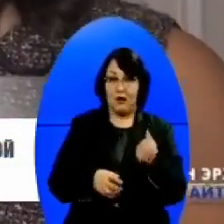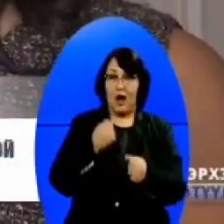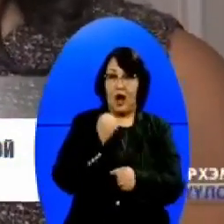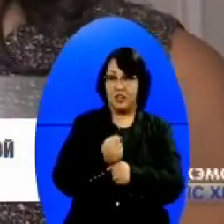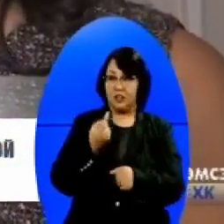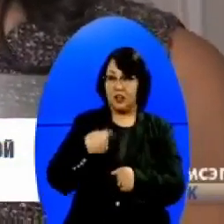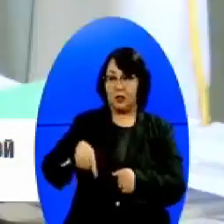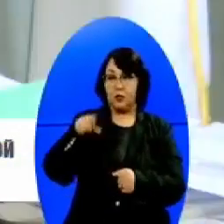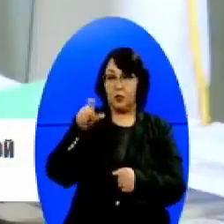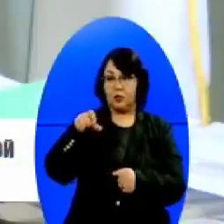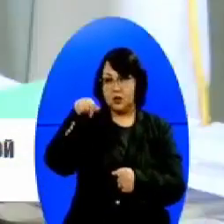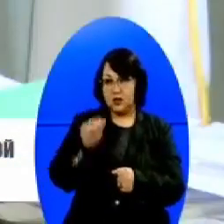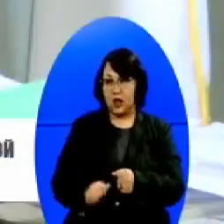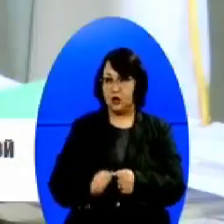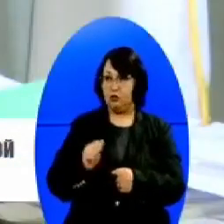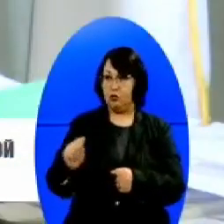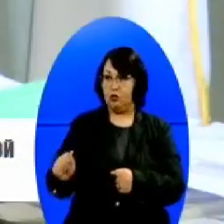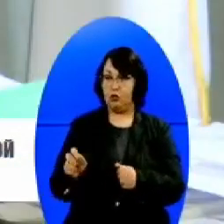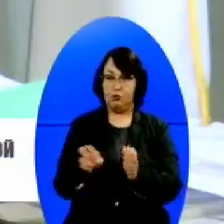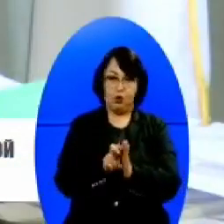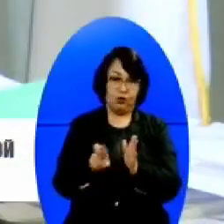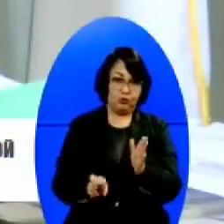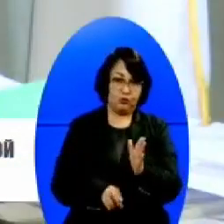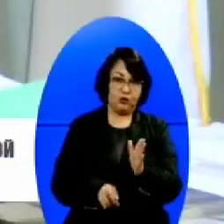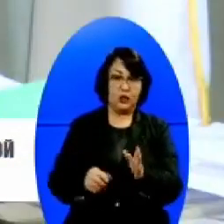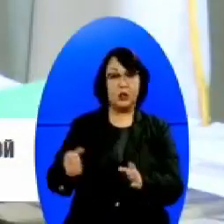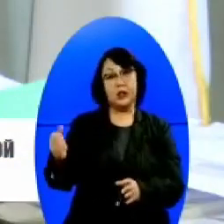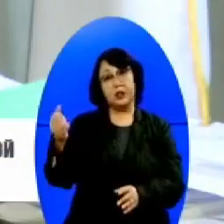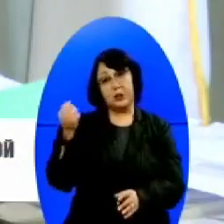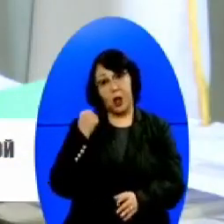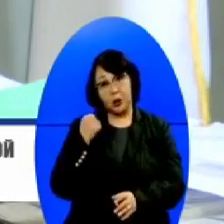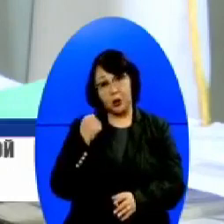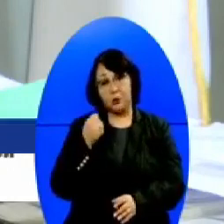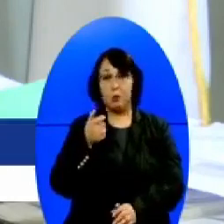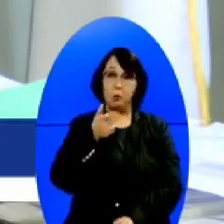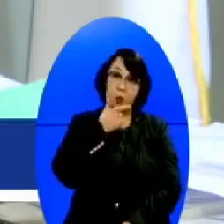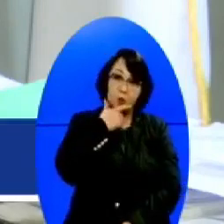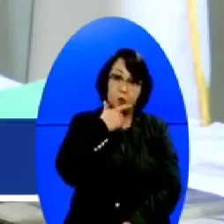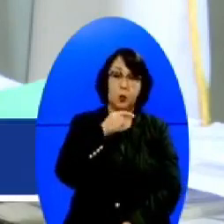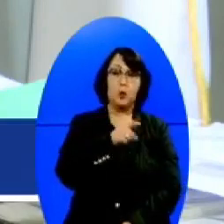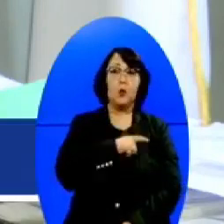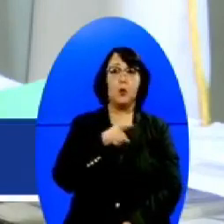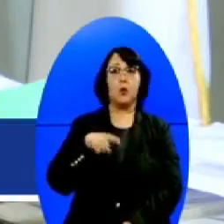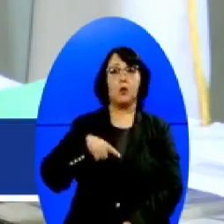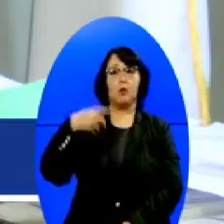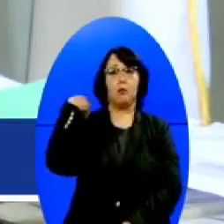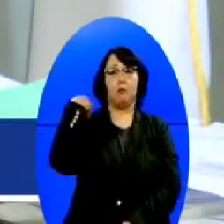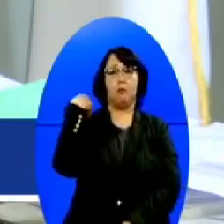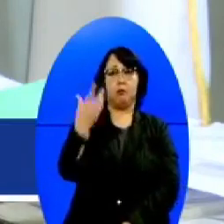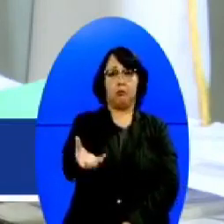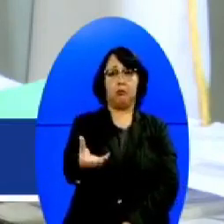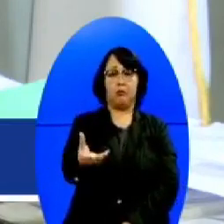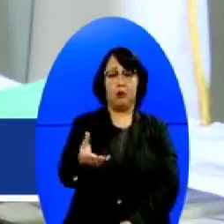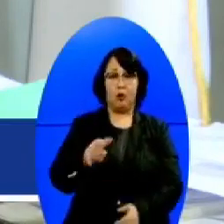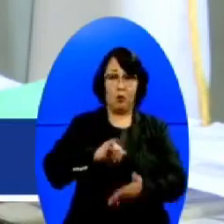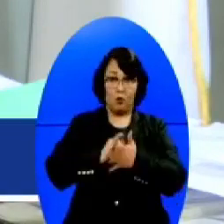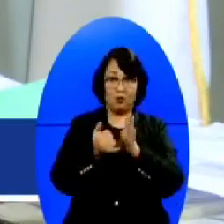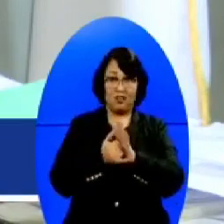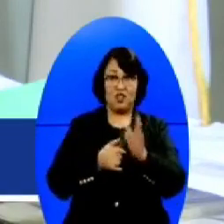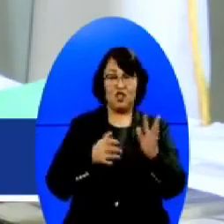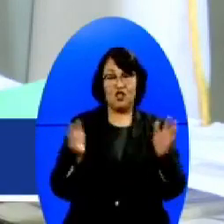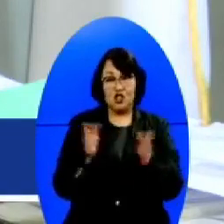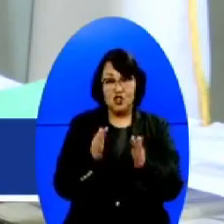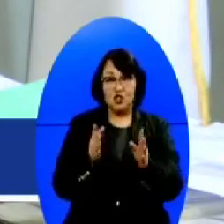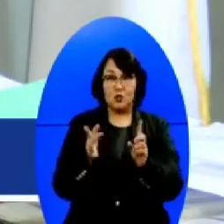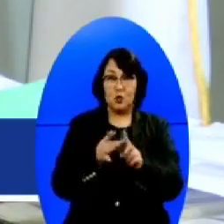өгөх боломжгүй байдаг. Одоо тэгэл чадвал чад болвол бол гэдэг юм чинь жижиг дунд бизнесийг одоо хомих тэнд